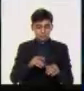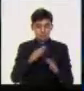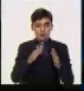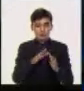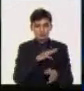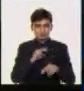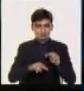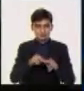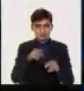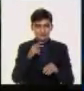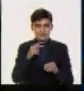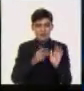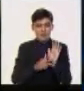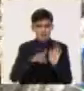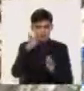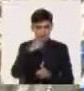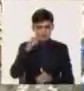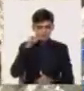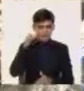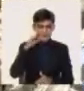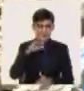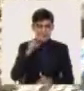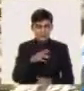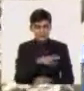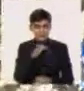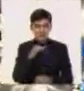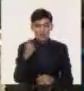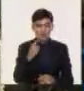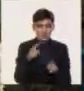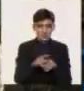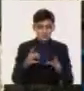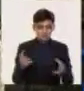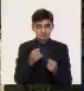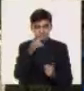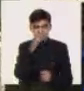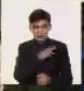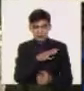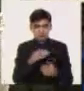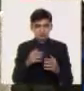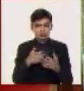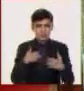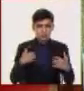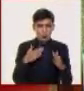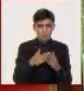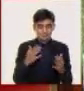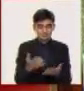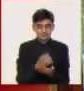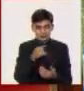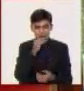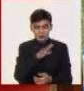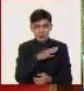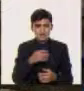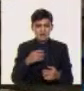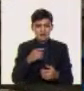дом, построенный еще в 80-х годах прошлого века. Хозяева даже не успели спасти домашних питомцев. В огне заживо сгорел